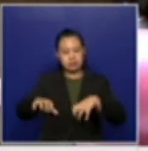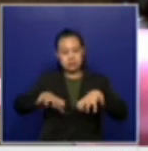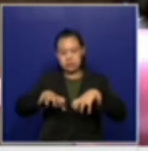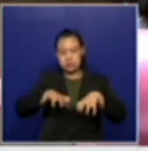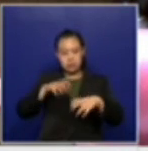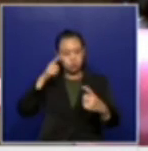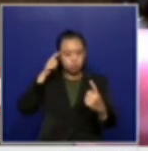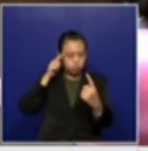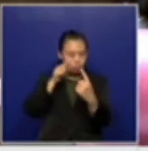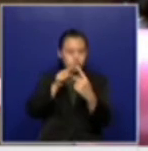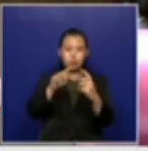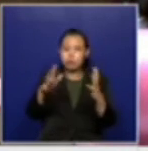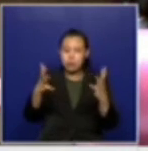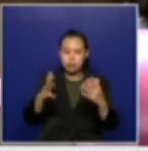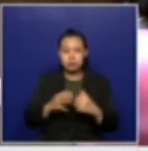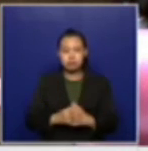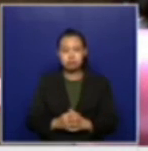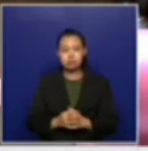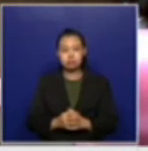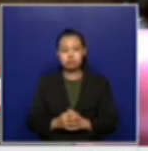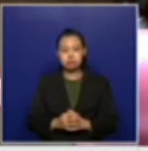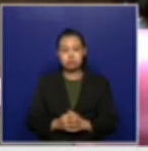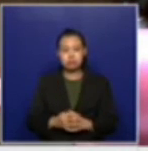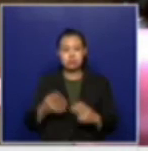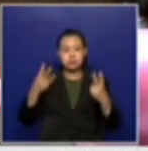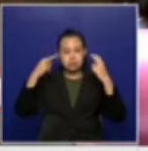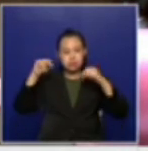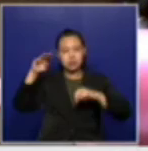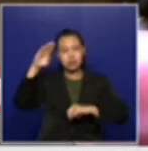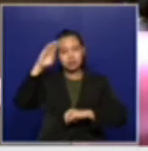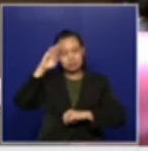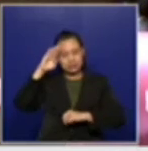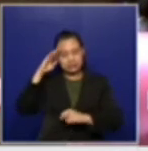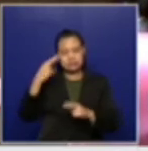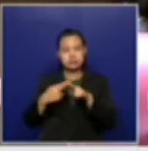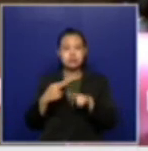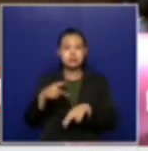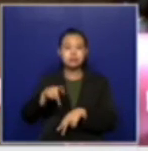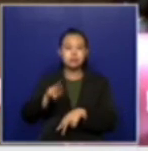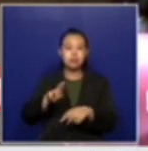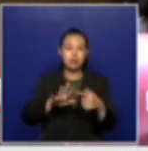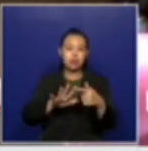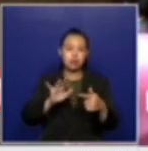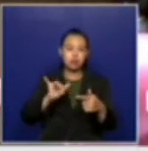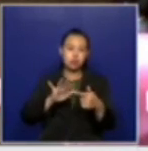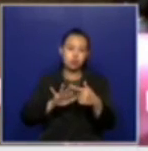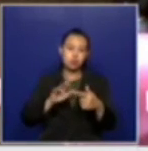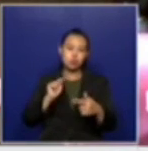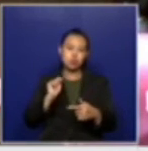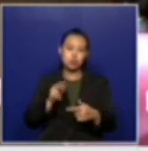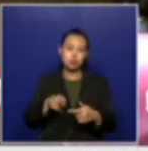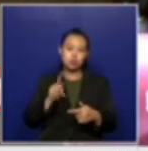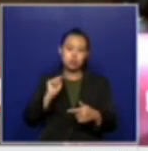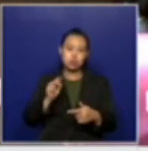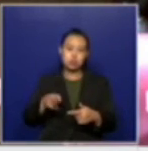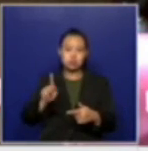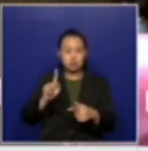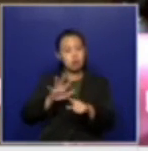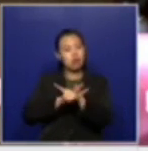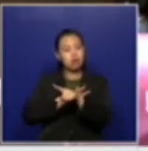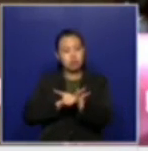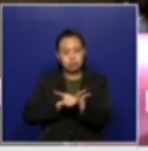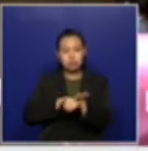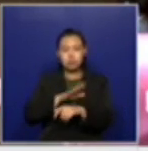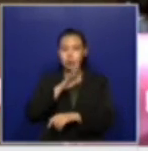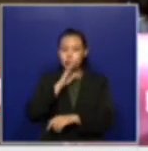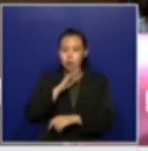ตราบใดที่คนที่เป็นนายกรัฐมนตรียังชื่อพลเอกประยุทธ์จันทร์โอชาอยู่ในขณะนี้ถ้ายตินี้เป็นยติอภิ